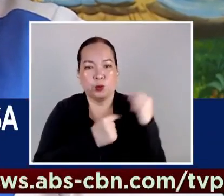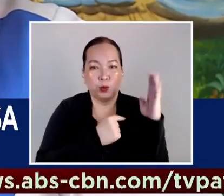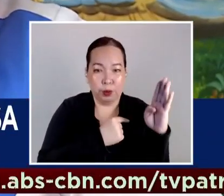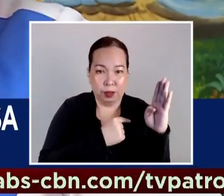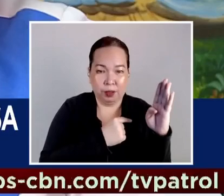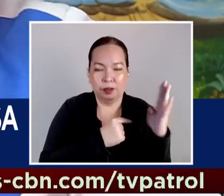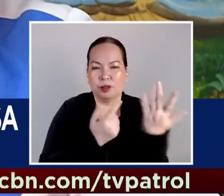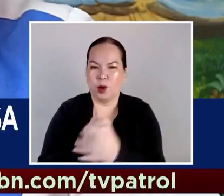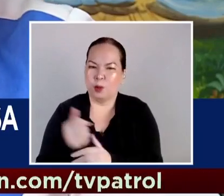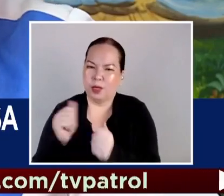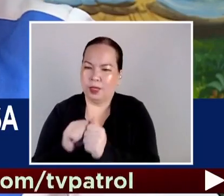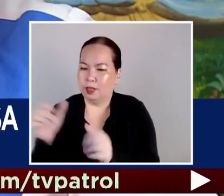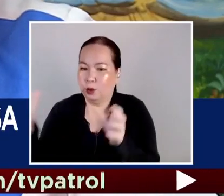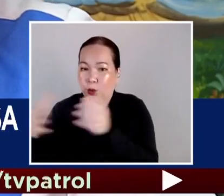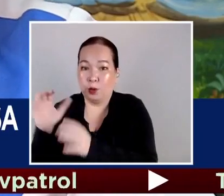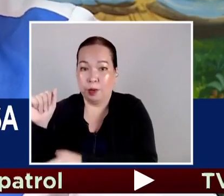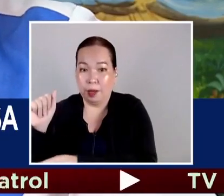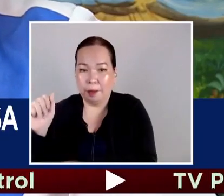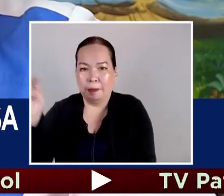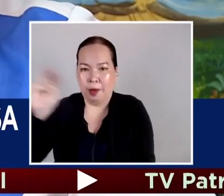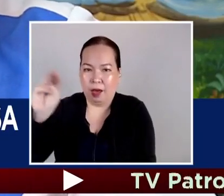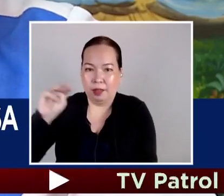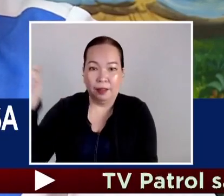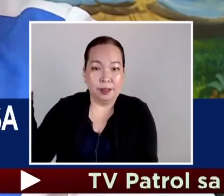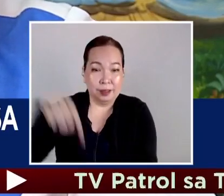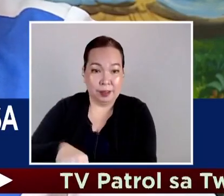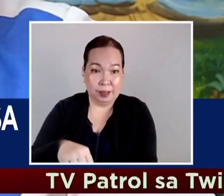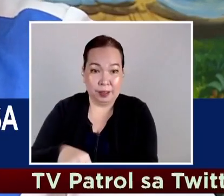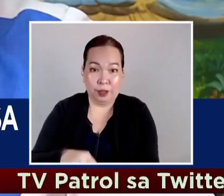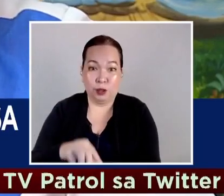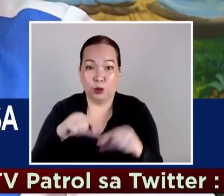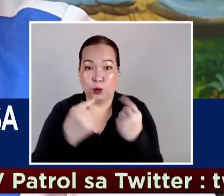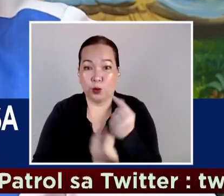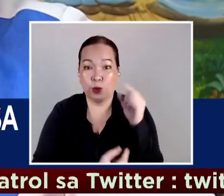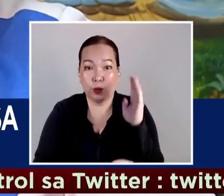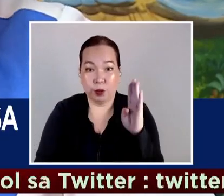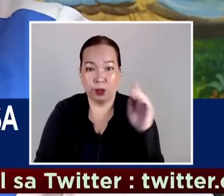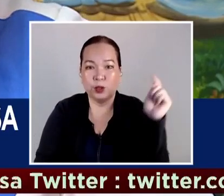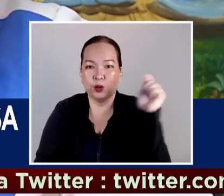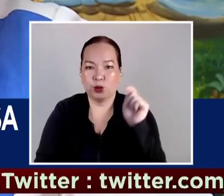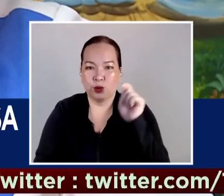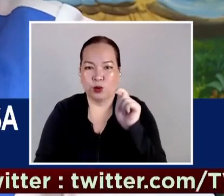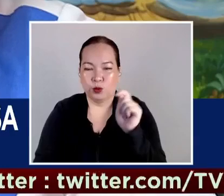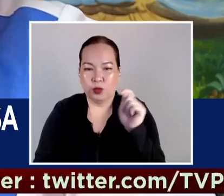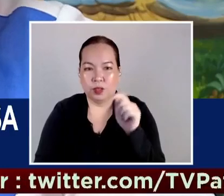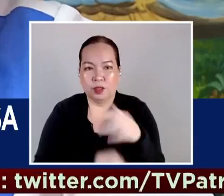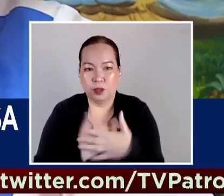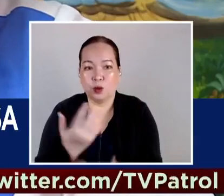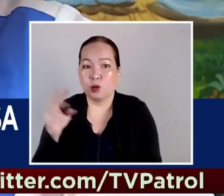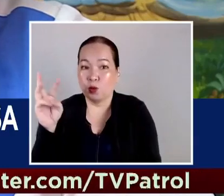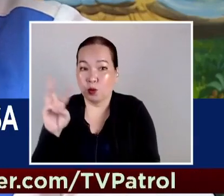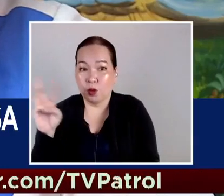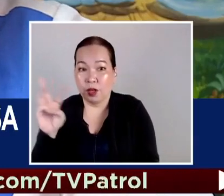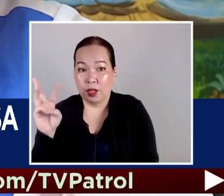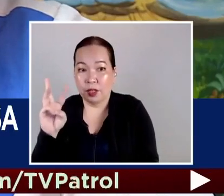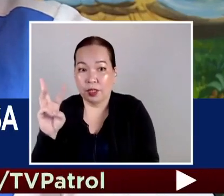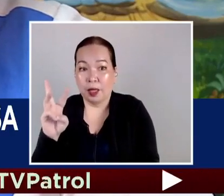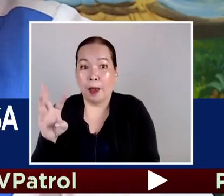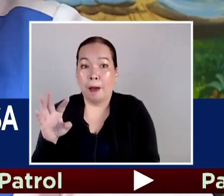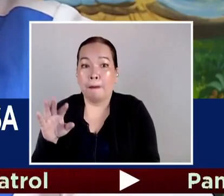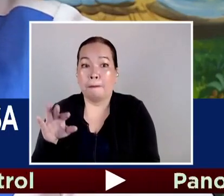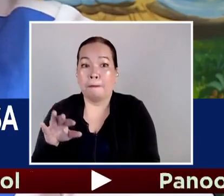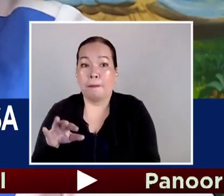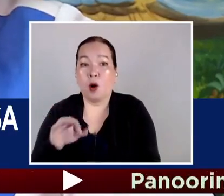siya. Ang set B naman namin ay Tuesday. And then Wednesday, all children